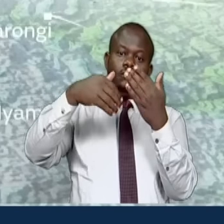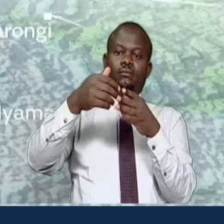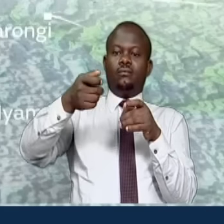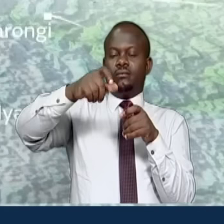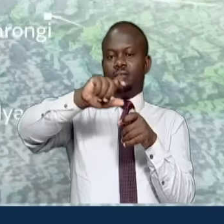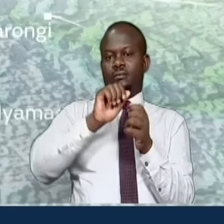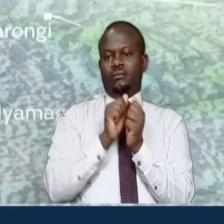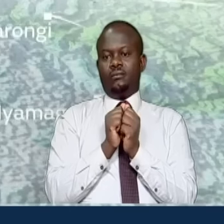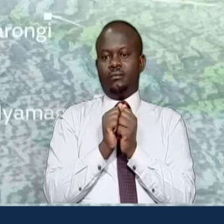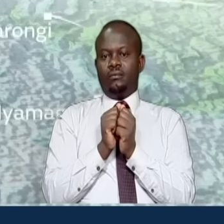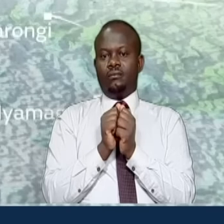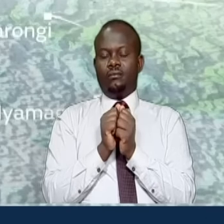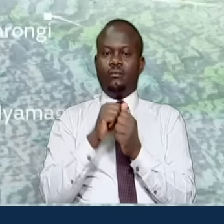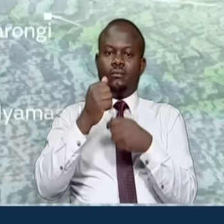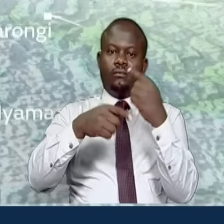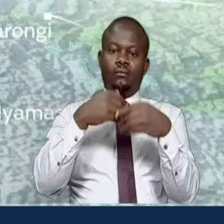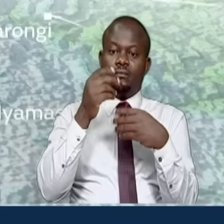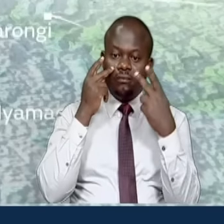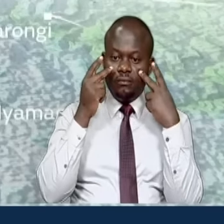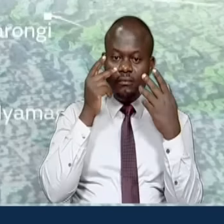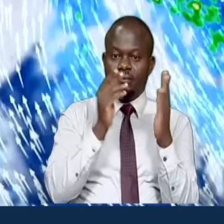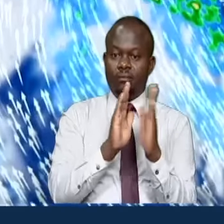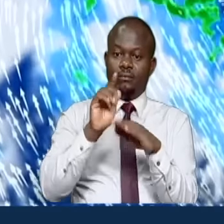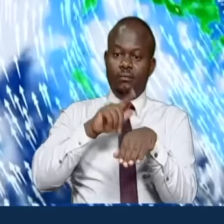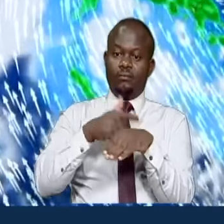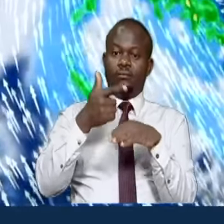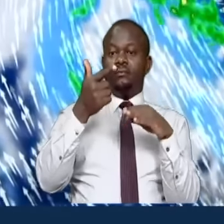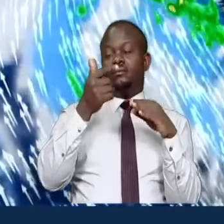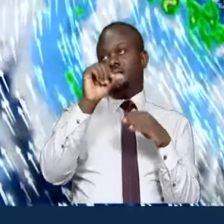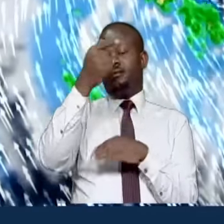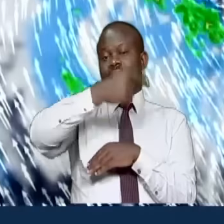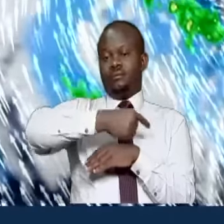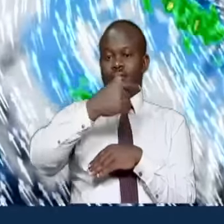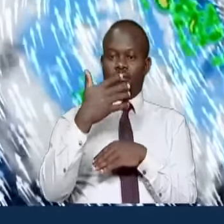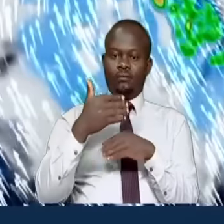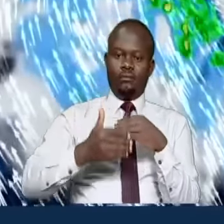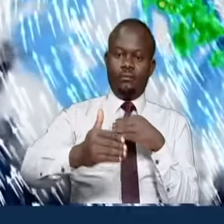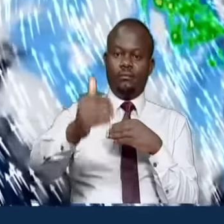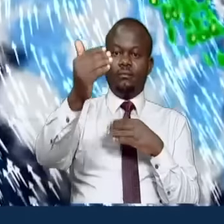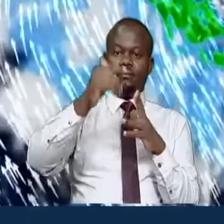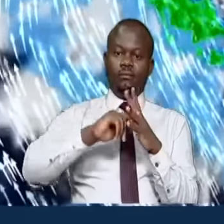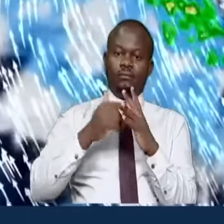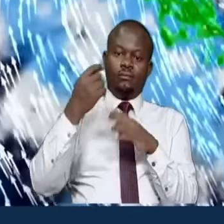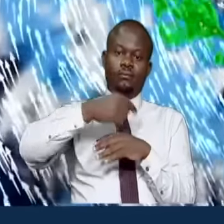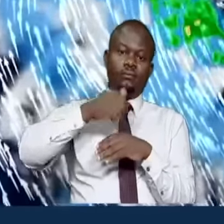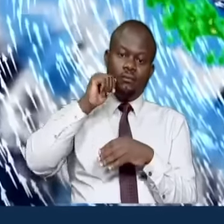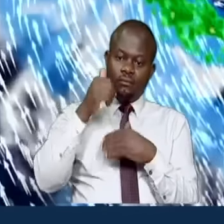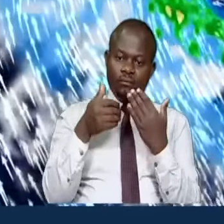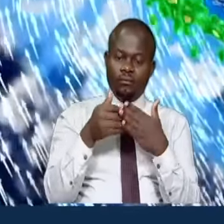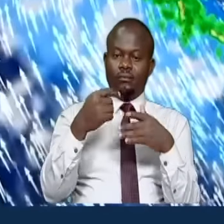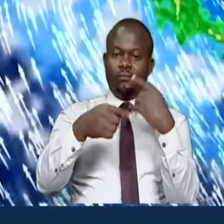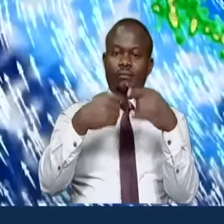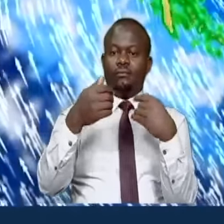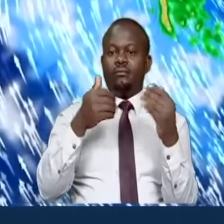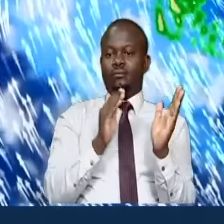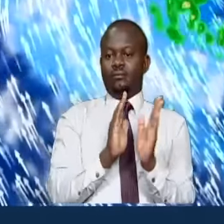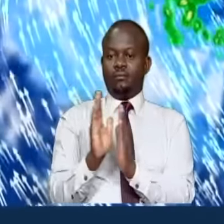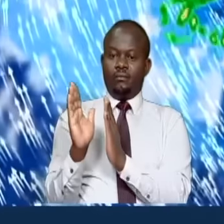byiyongera. Dukomeza turareba iteganyagihe ry'indi minsi 5 iri imbere duhereye ku munsi w'ejo. Turakomeza